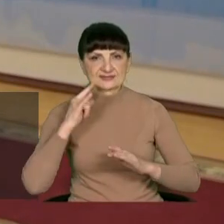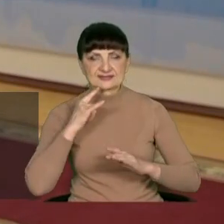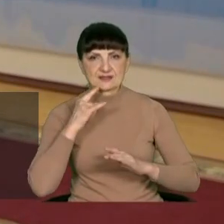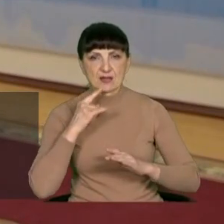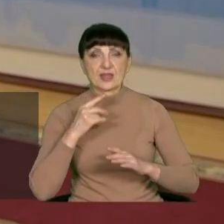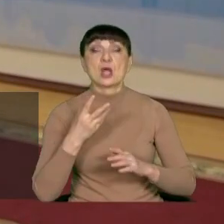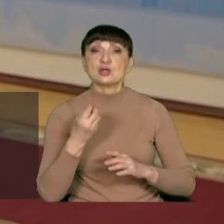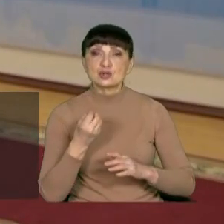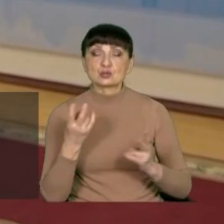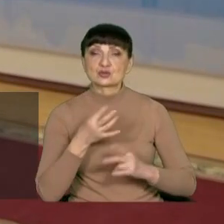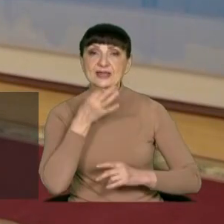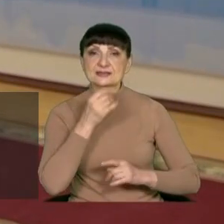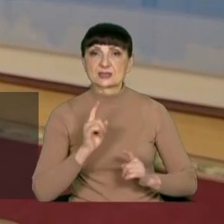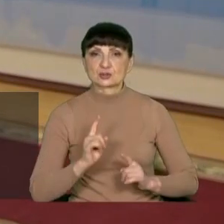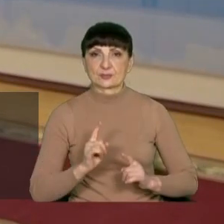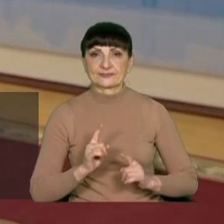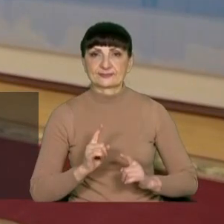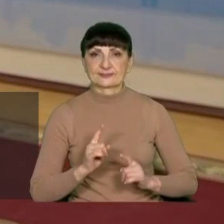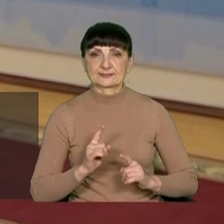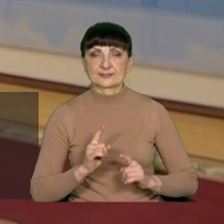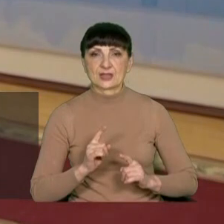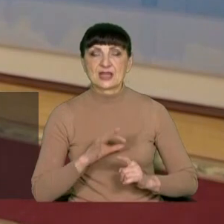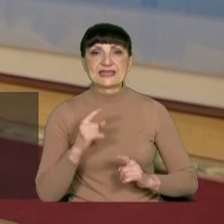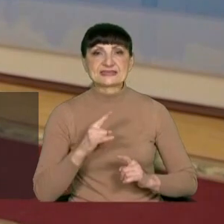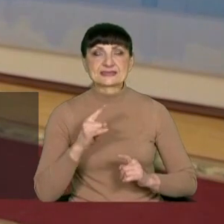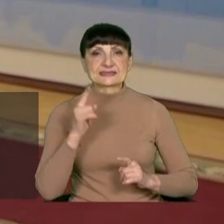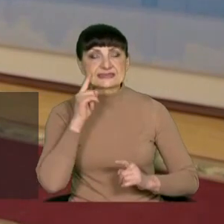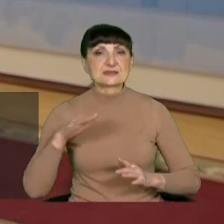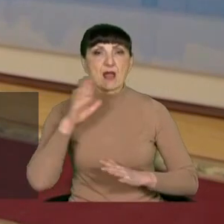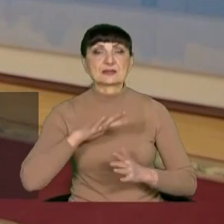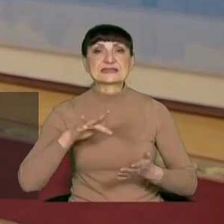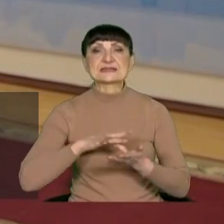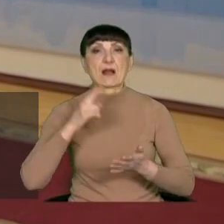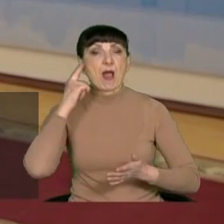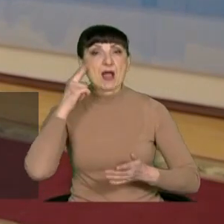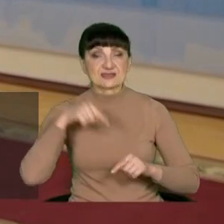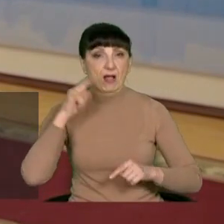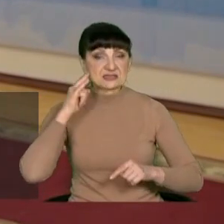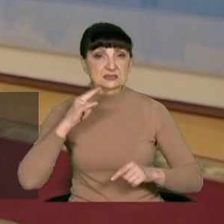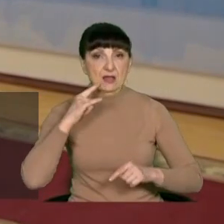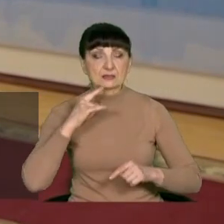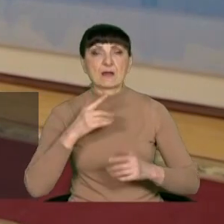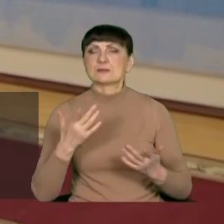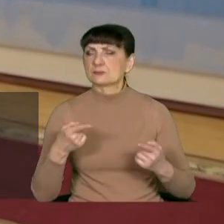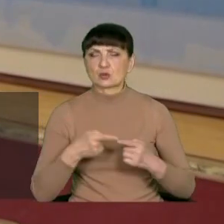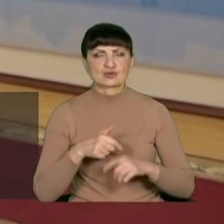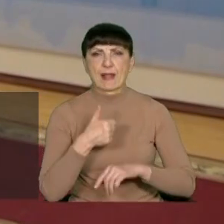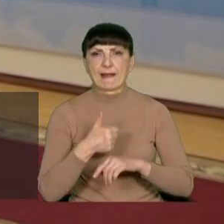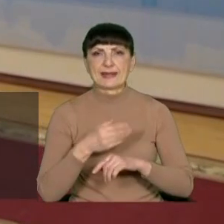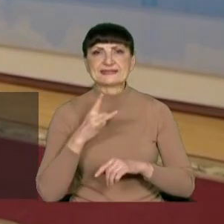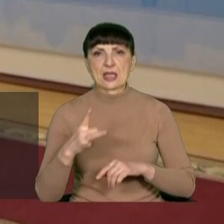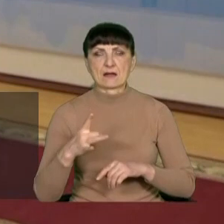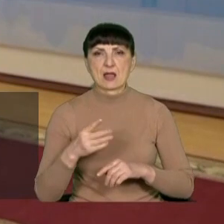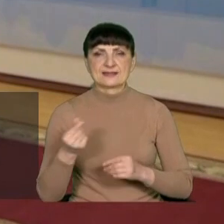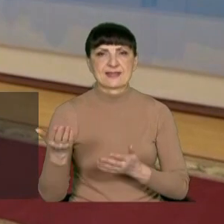этого, необходимо отметить, что из стран Центральной Азии Казахстан является, безусловно, лидером по